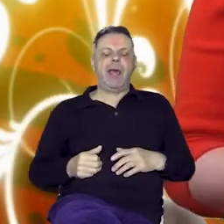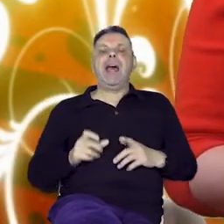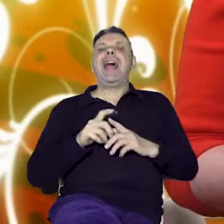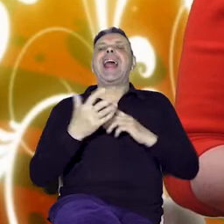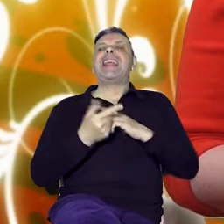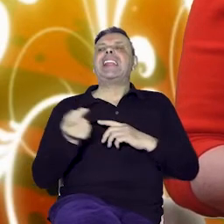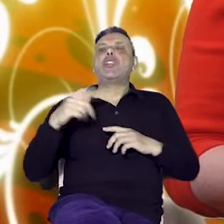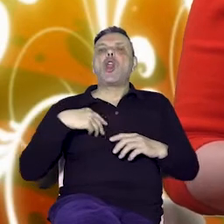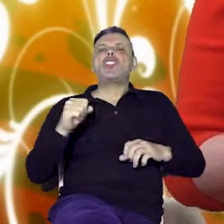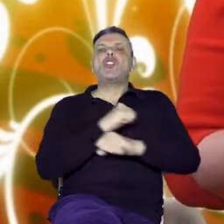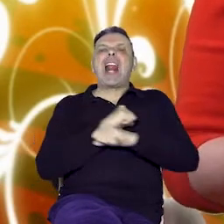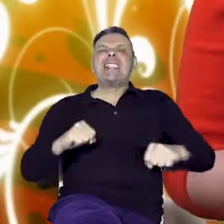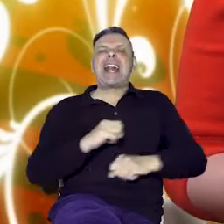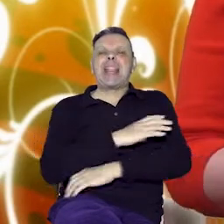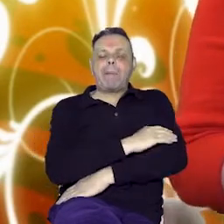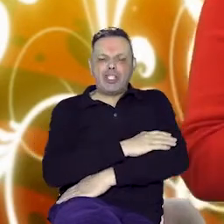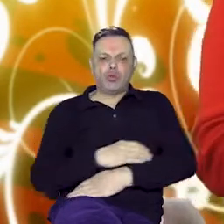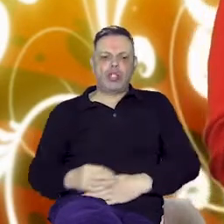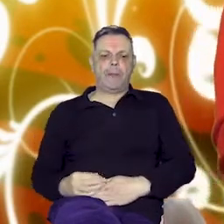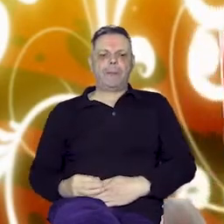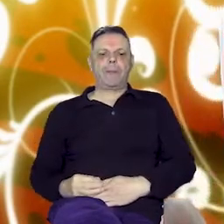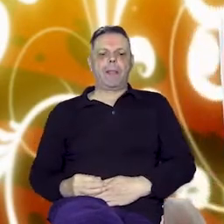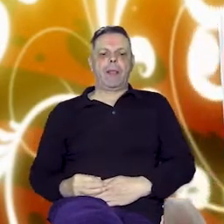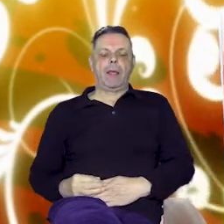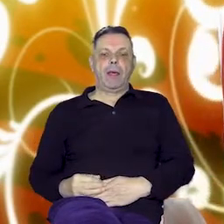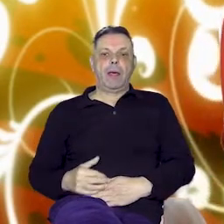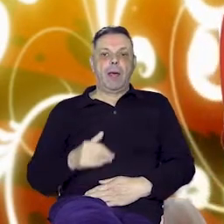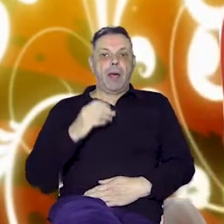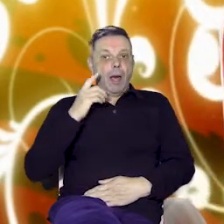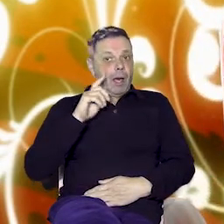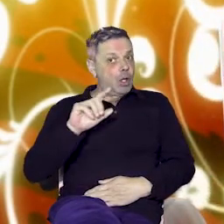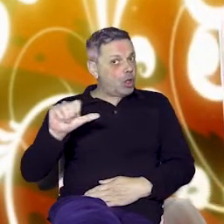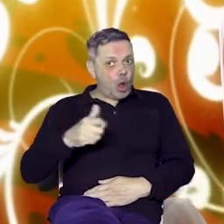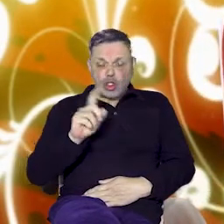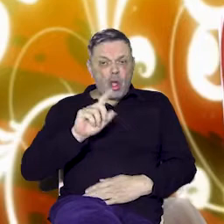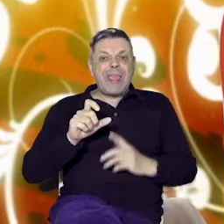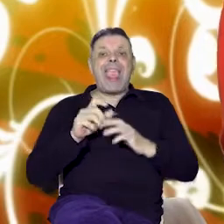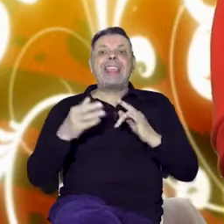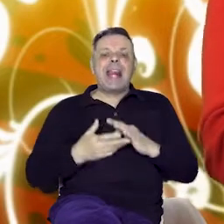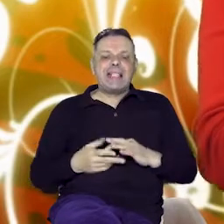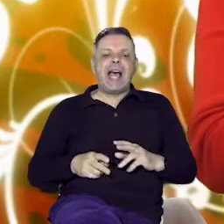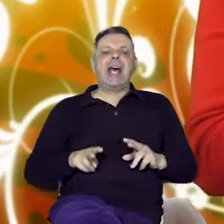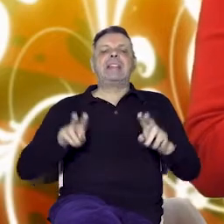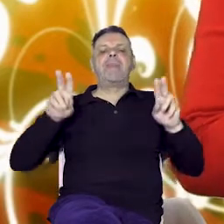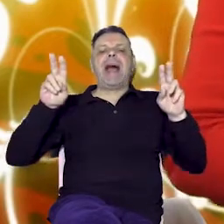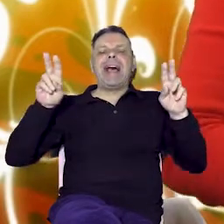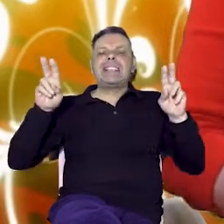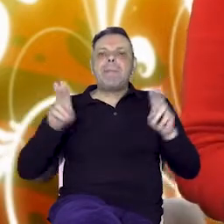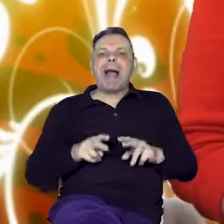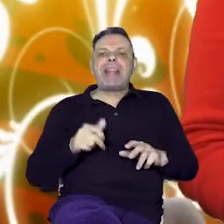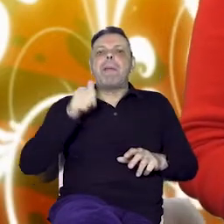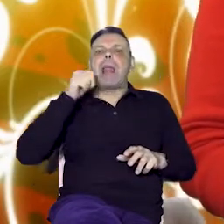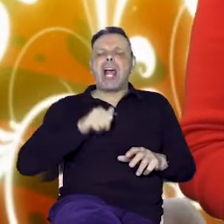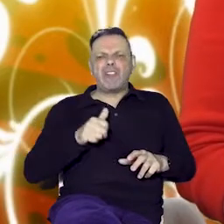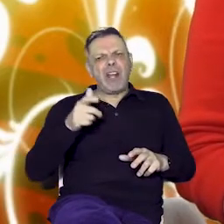dolazi do razaranja mišića, do katabolizma. A dok nije krenuo na dijalizu, treba nositi manje bjelančevina. Znači, vrlo, vrlo